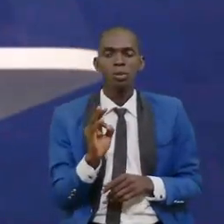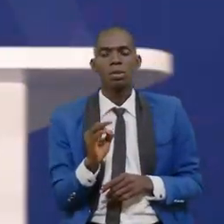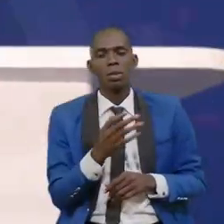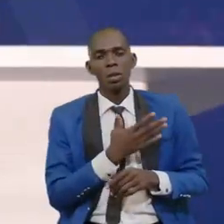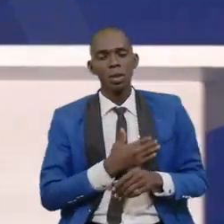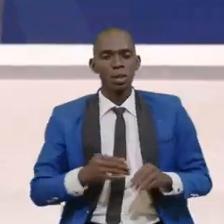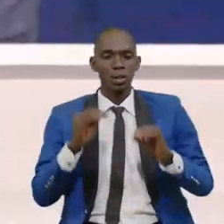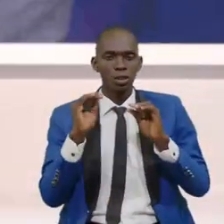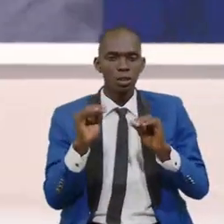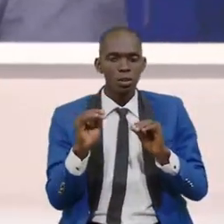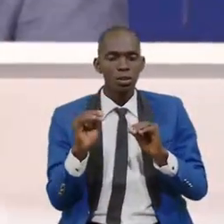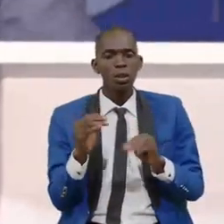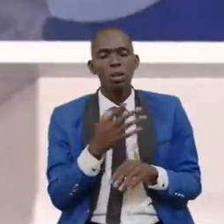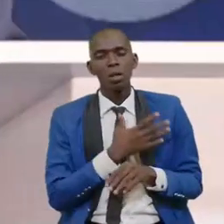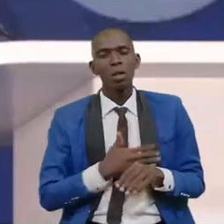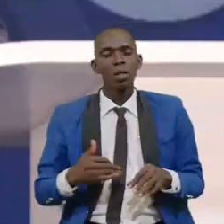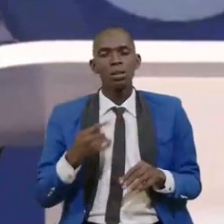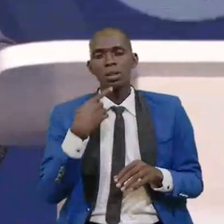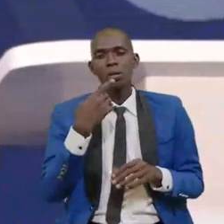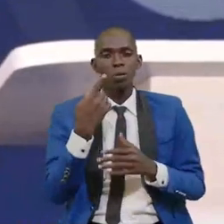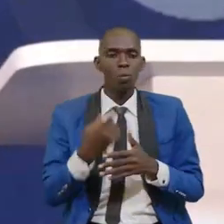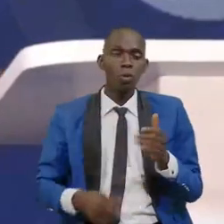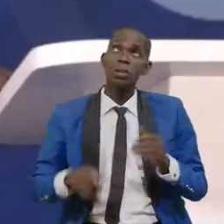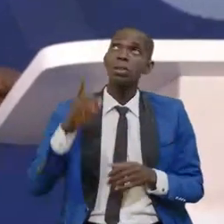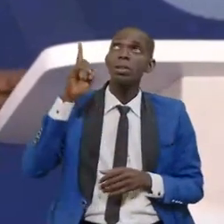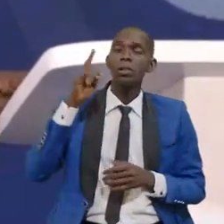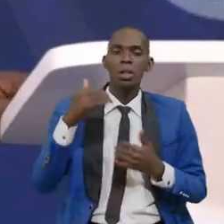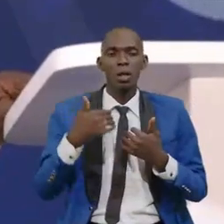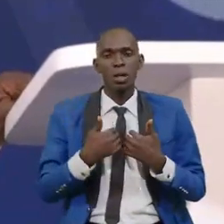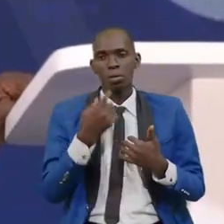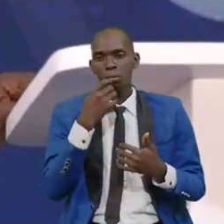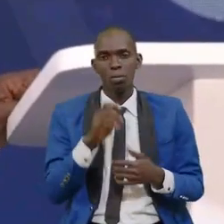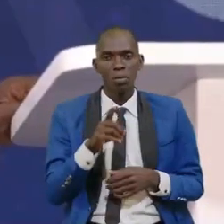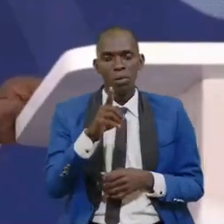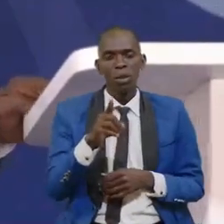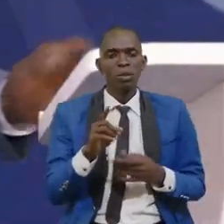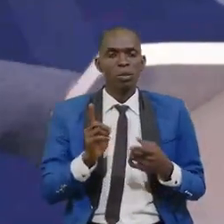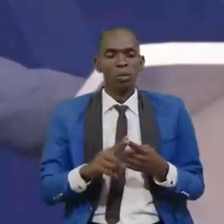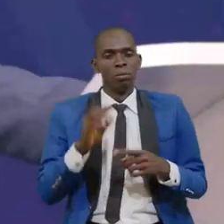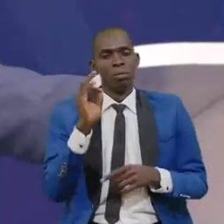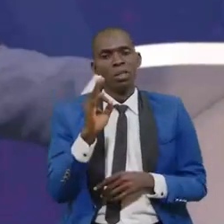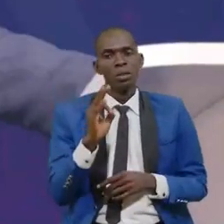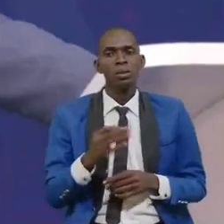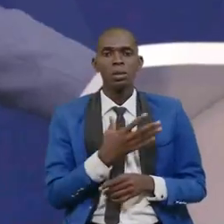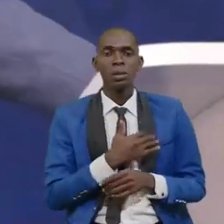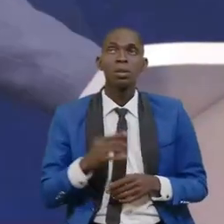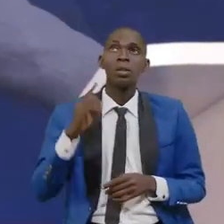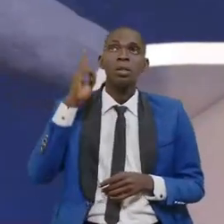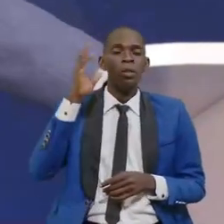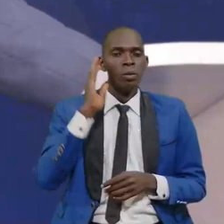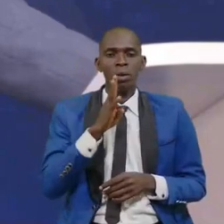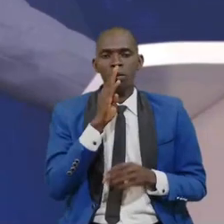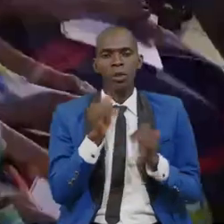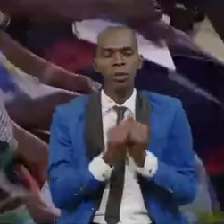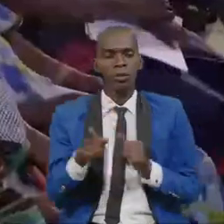déclarer simplement ce qu'il t'a donné à déclarer. Et il sera avec